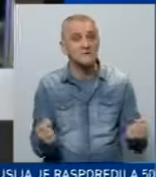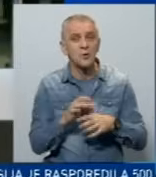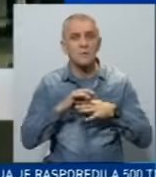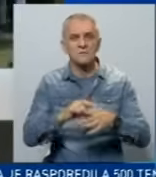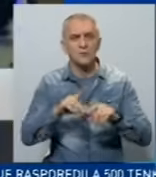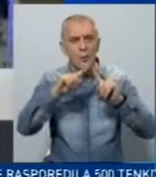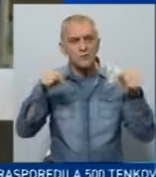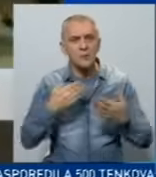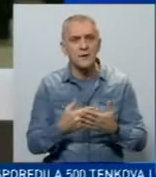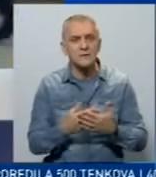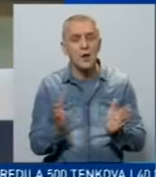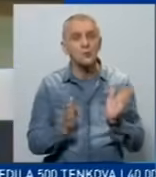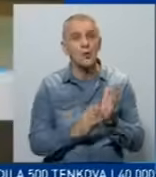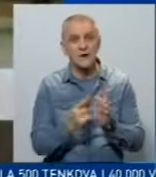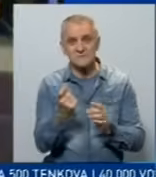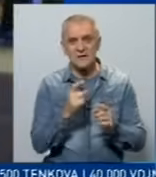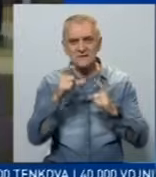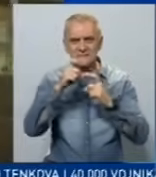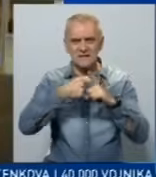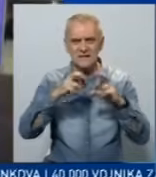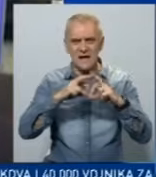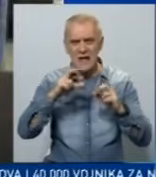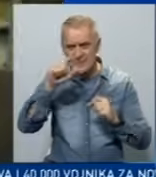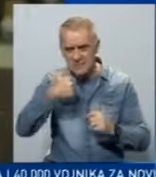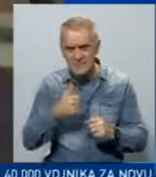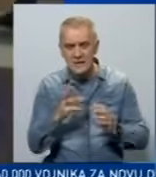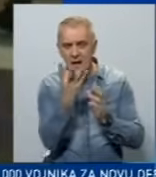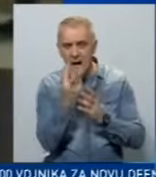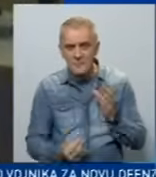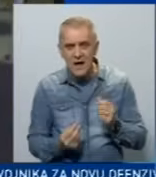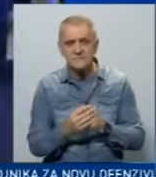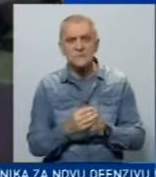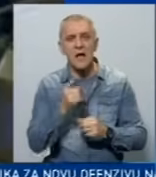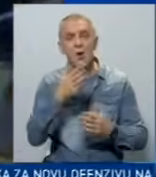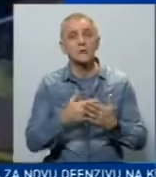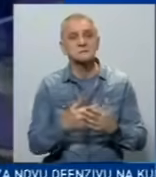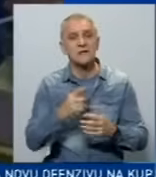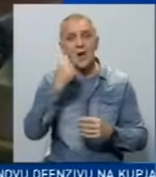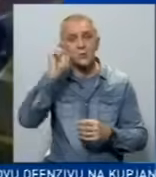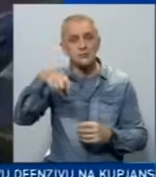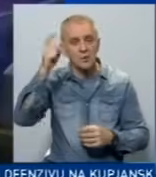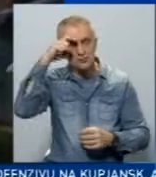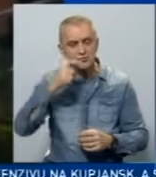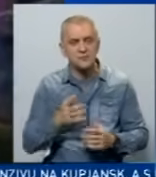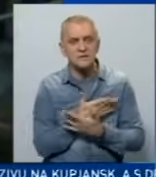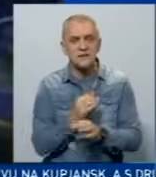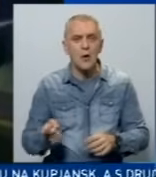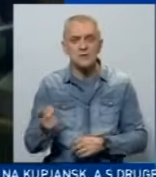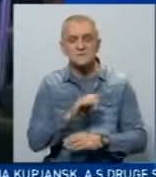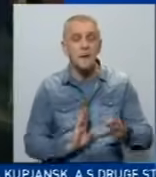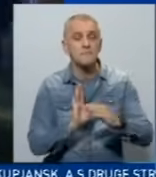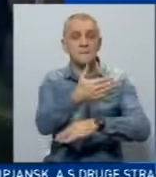aktivnosti provedene su u okviru predmeta sa dokazima iz Sky i Anom aplikacija, a odnose se na osobe osumnjičene